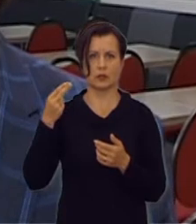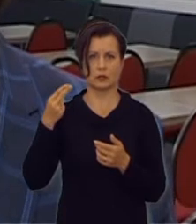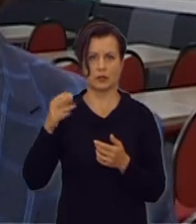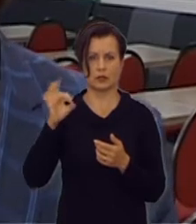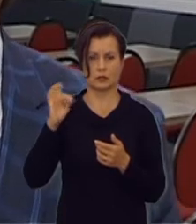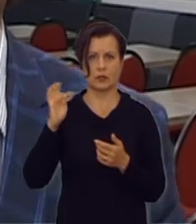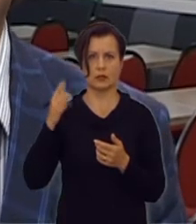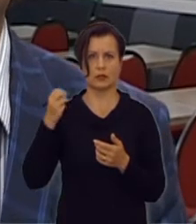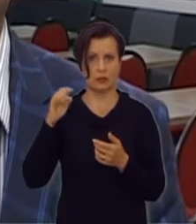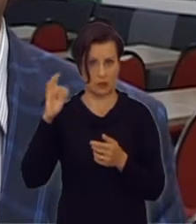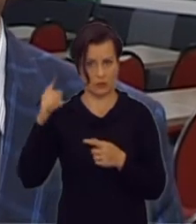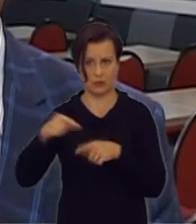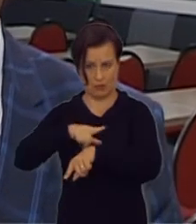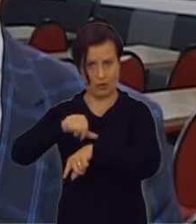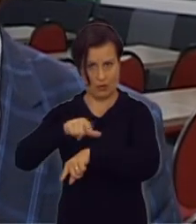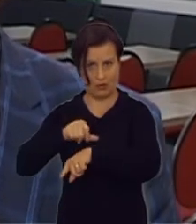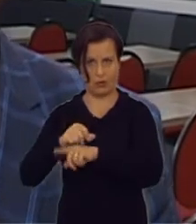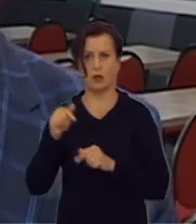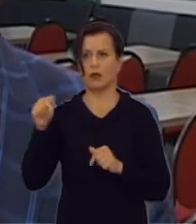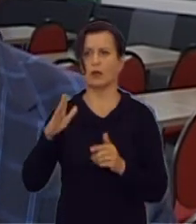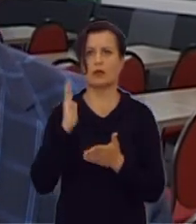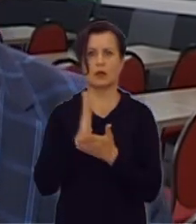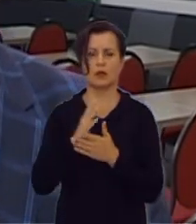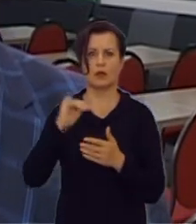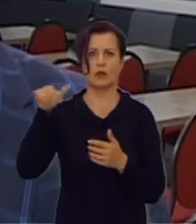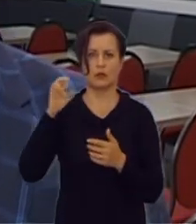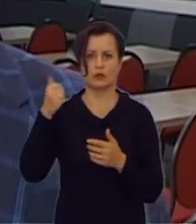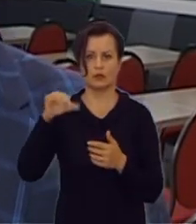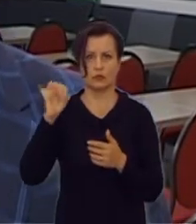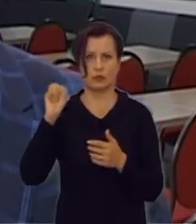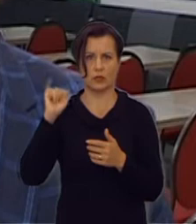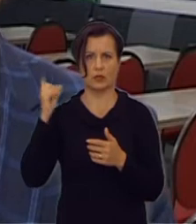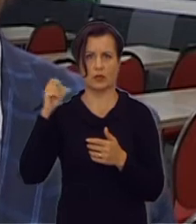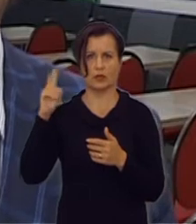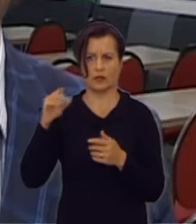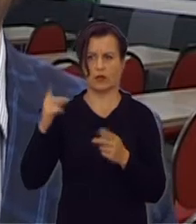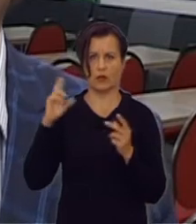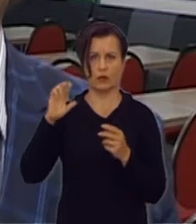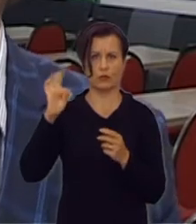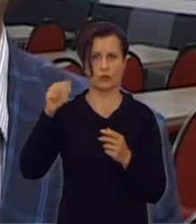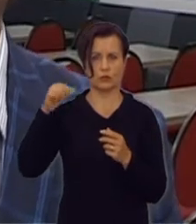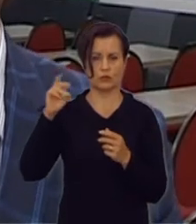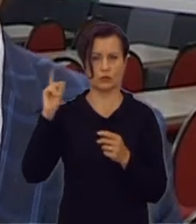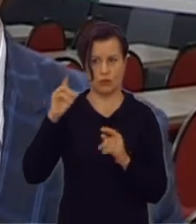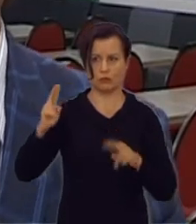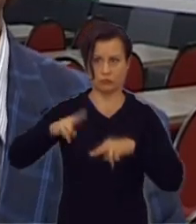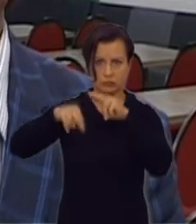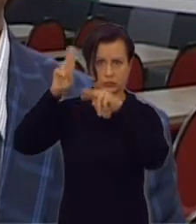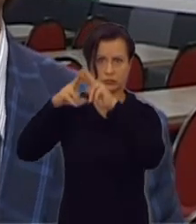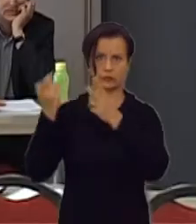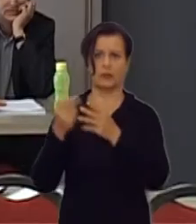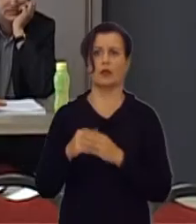tai būtent kunigaikščių Radvilų, būtent Jonušo Radvilos ir rotušė pastatyta, ir evangelikų reformatų